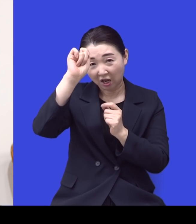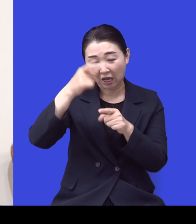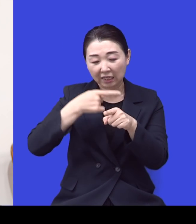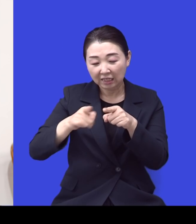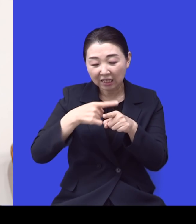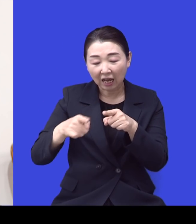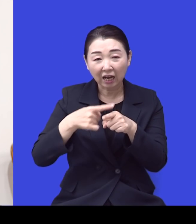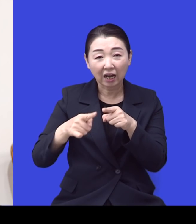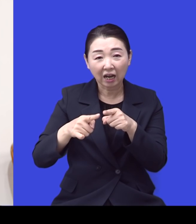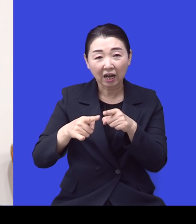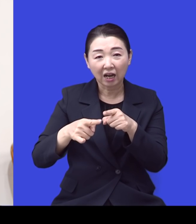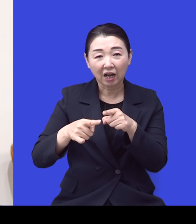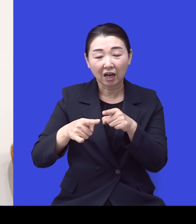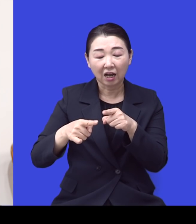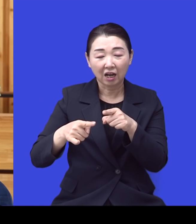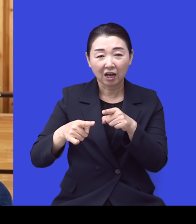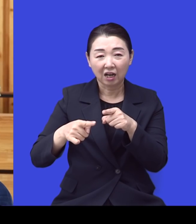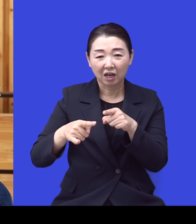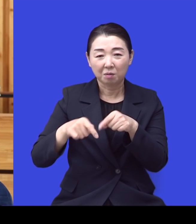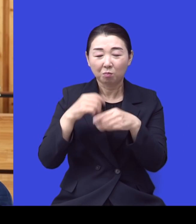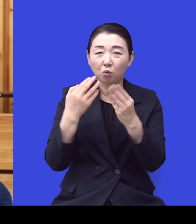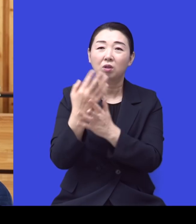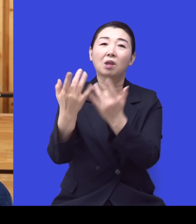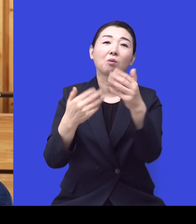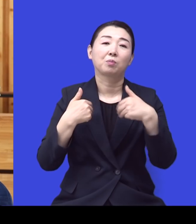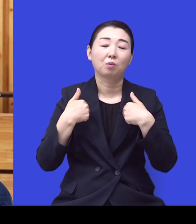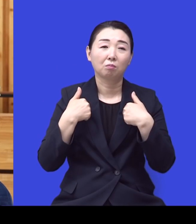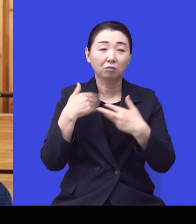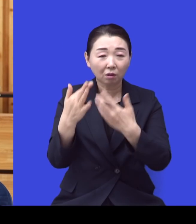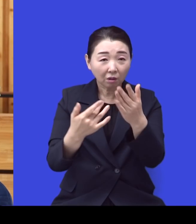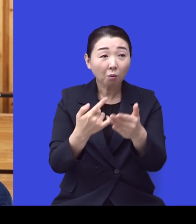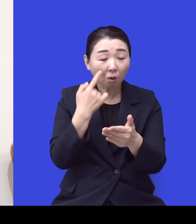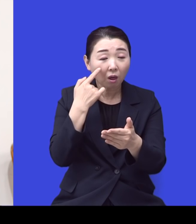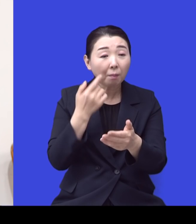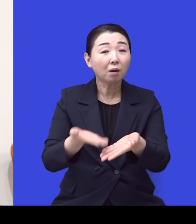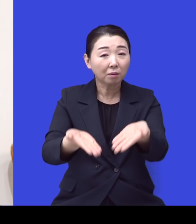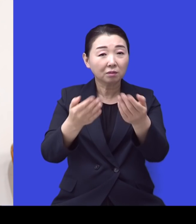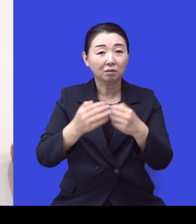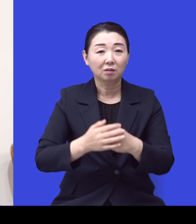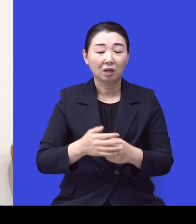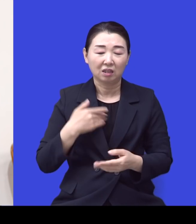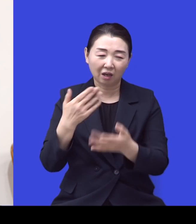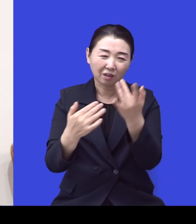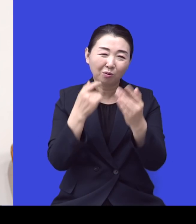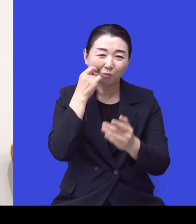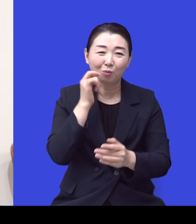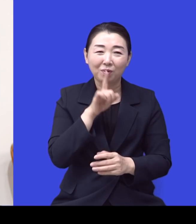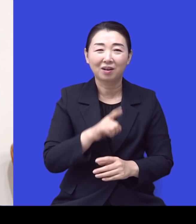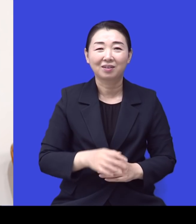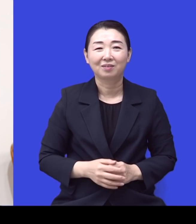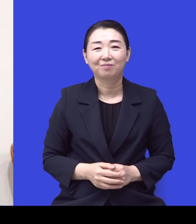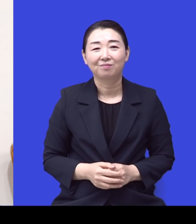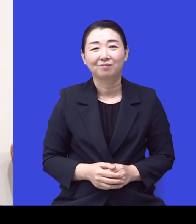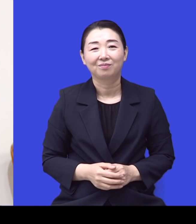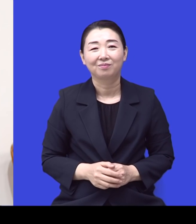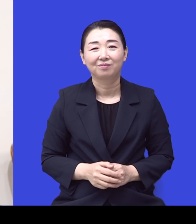칼 이거를 태워야 되겠다는 거예요. 예. 그래서 태우시라고 그랬더니 자기가 참은 못 태우겠대. 아. 자기 태우면